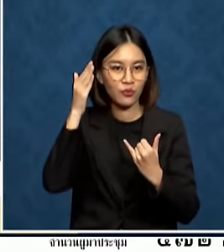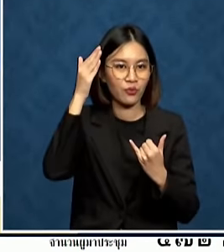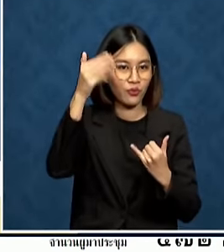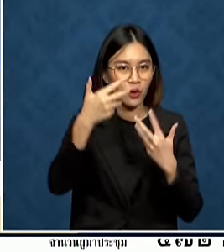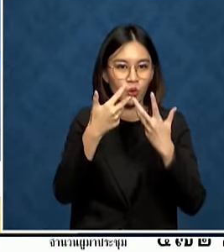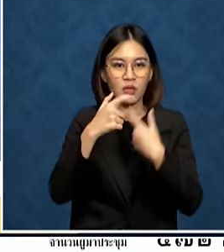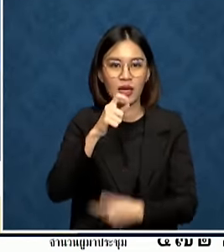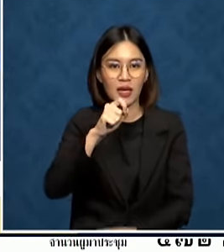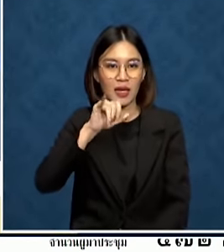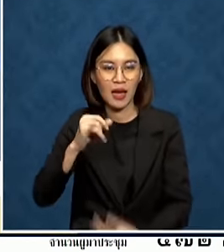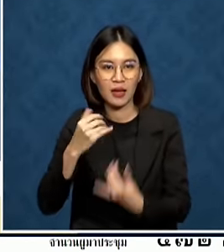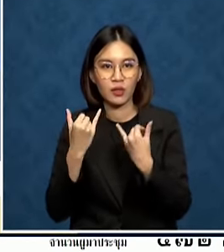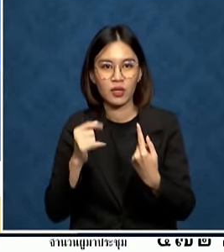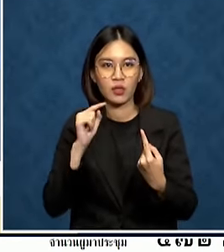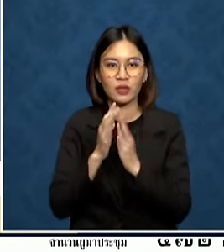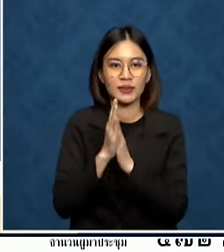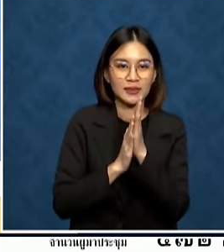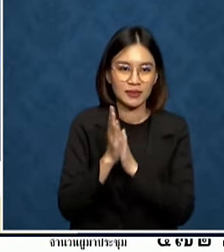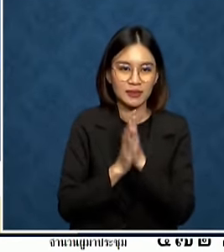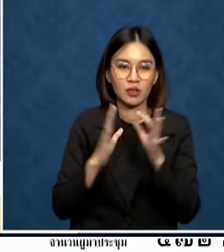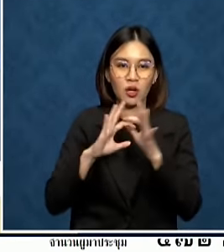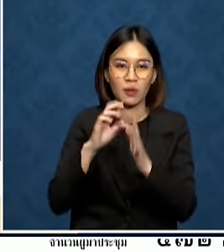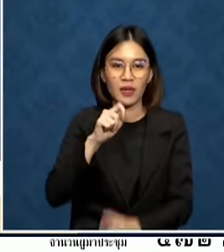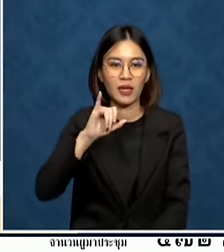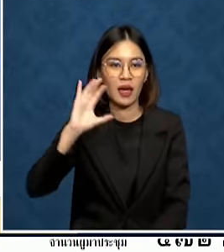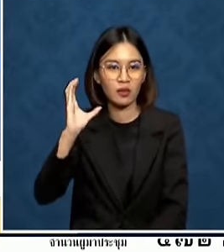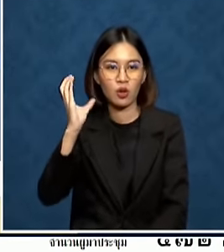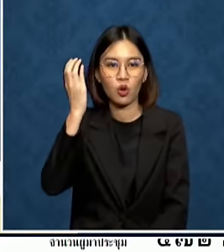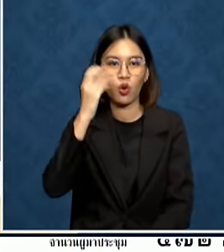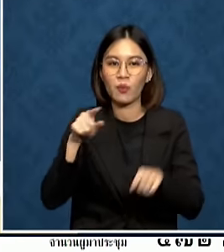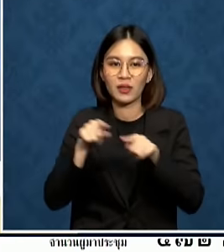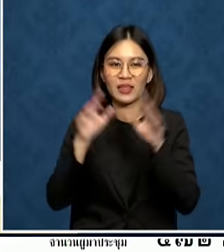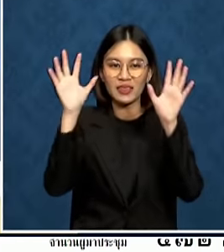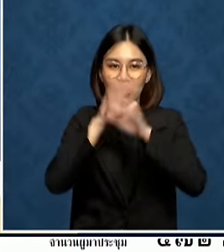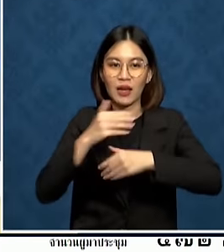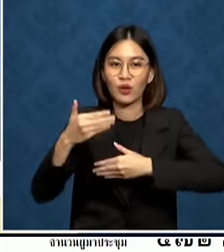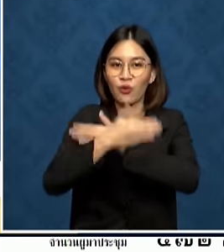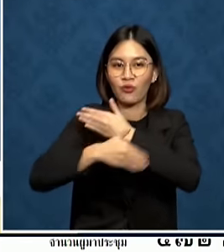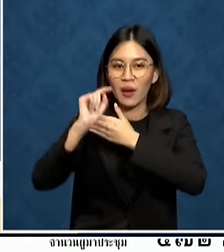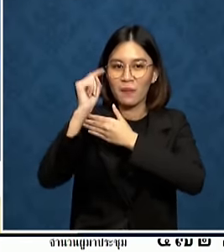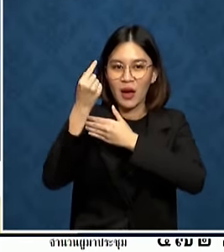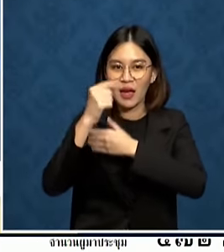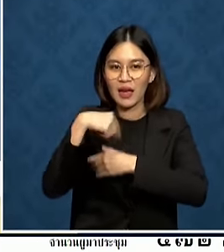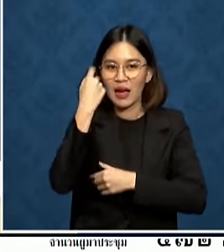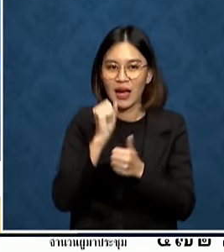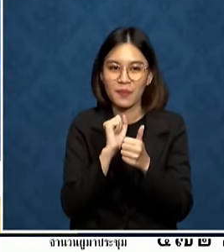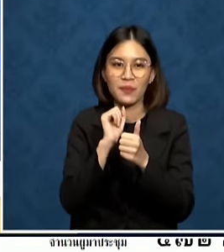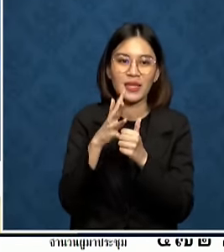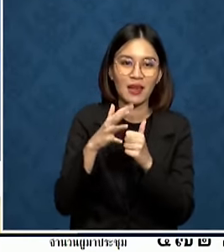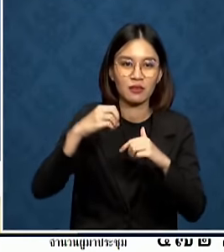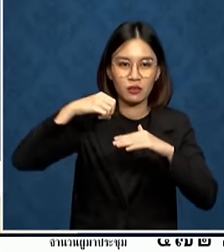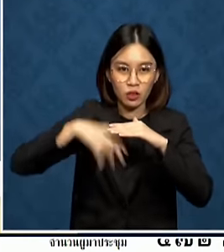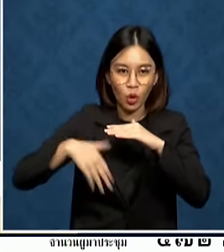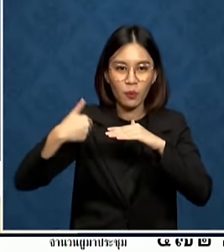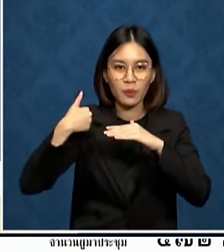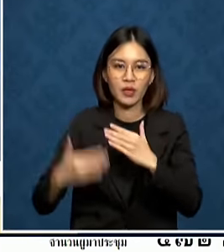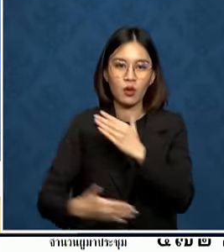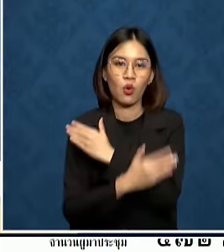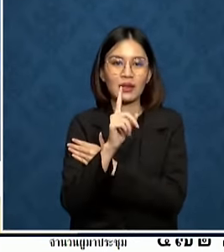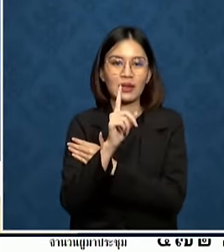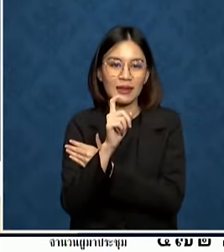ครับกระแส AIหรือการตื่นตัวด้าน AIเกิดขึ้นทั่วโลกเหมือนรถไฟขบวนใหม่นะครับใครเกาะไม่ทันเสี่ยงตกรถเสียโอกาสในการ